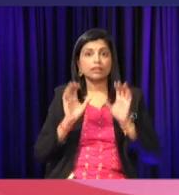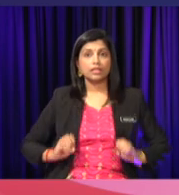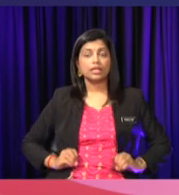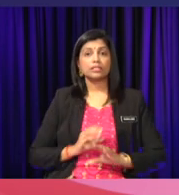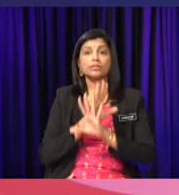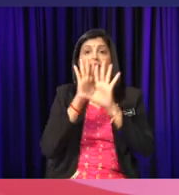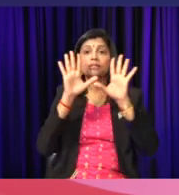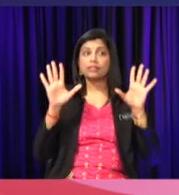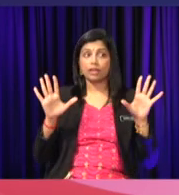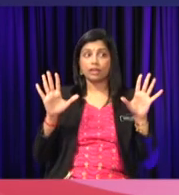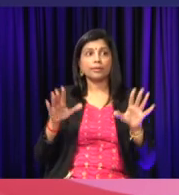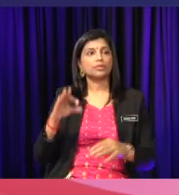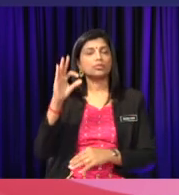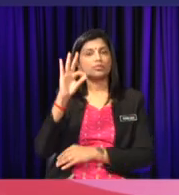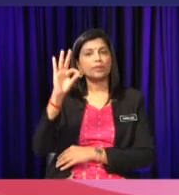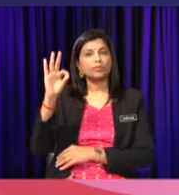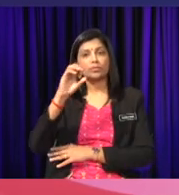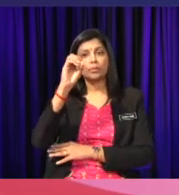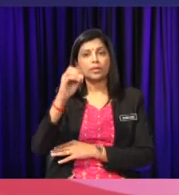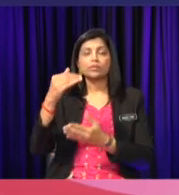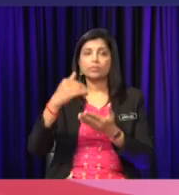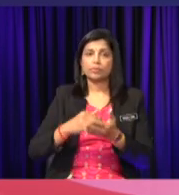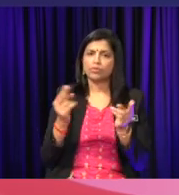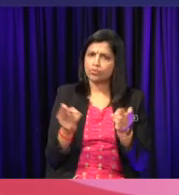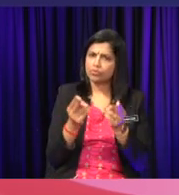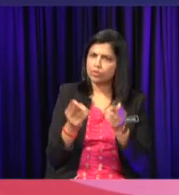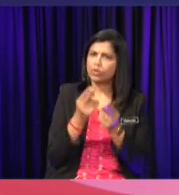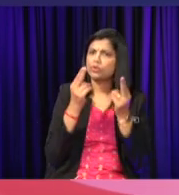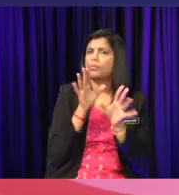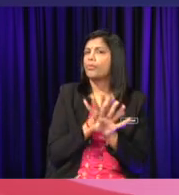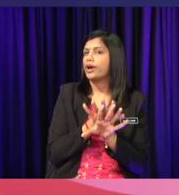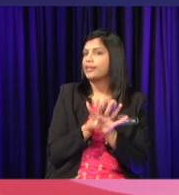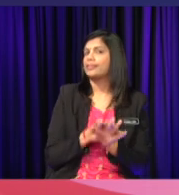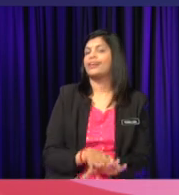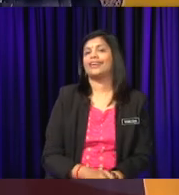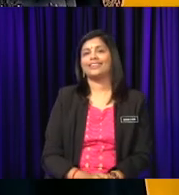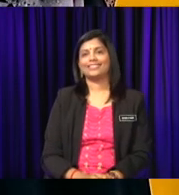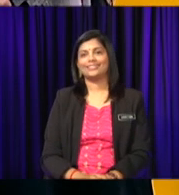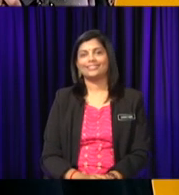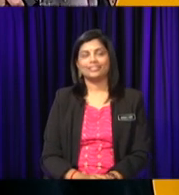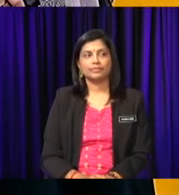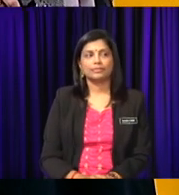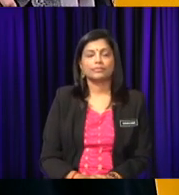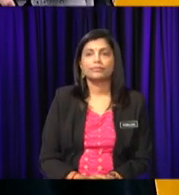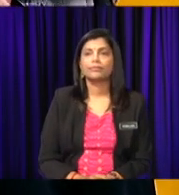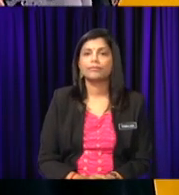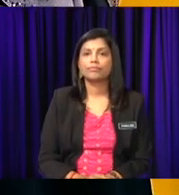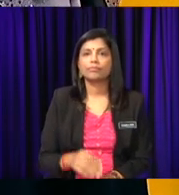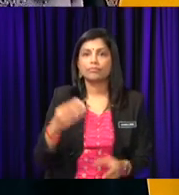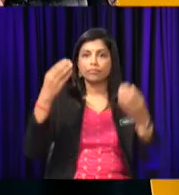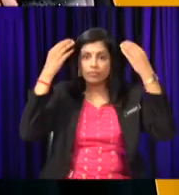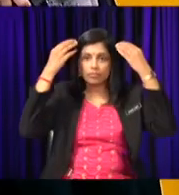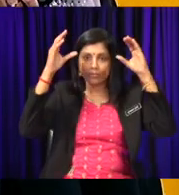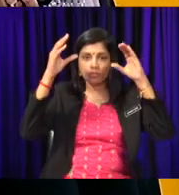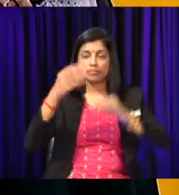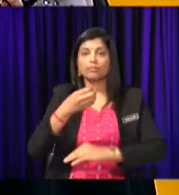inspirasi dan 9900 lagi memerlukan usaha keras ini dipetik daripada Thomas Edison jadi saya pesan kepada anak-anak